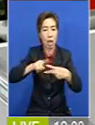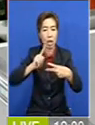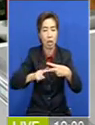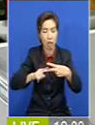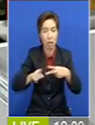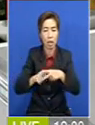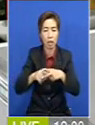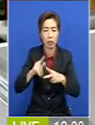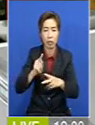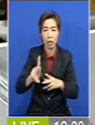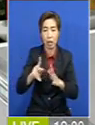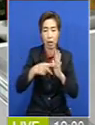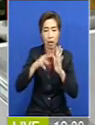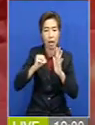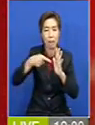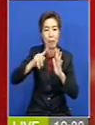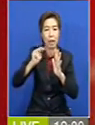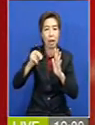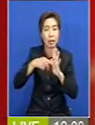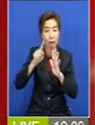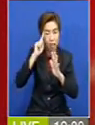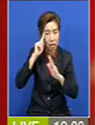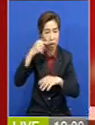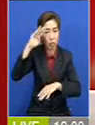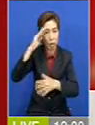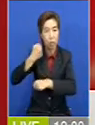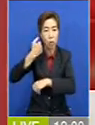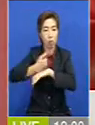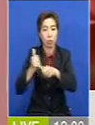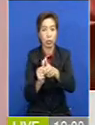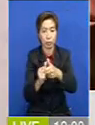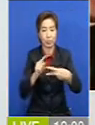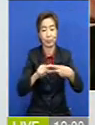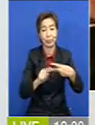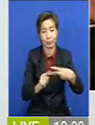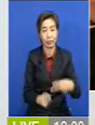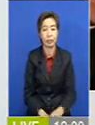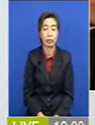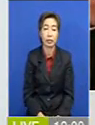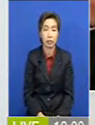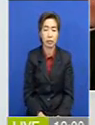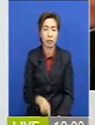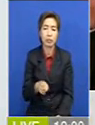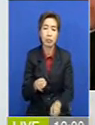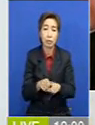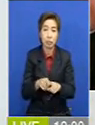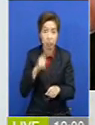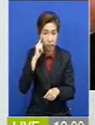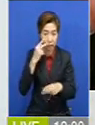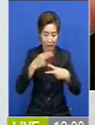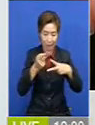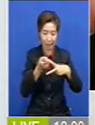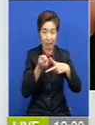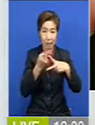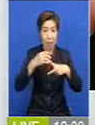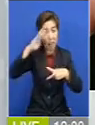กโชยพลเอกกัมปนาทรุจดิตผู้ช่วยผู้บัญชาการทหารบกนั่นเองค่ะถ้าจะให้วิเคราะห์กันนะคุณผู้ชมรายชื่อแรกเนี่ยไม่แปล